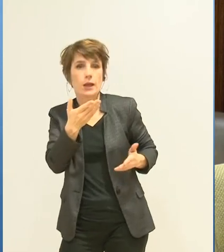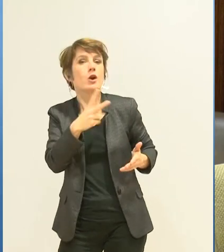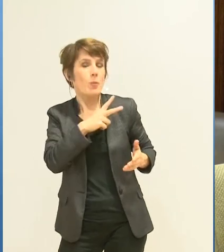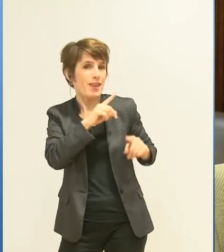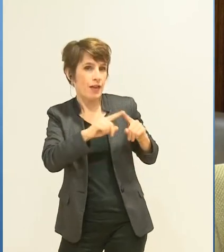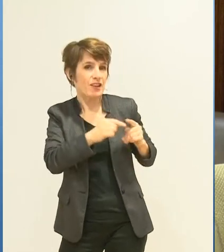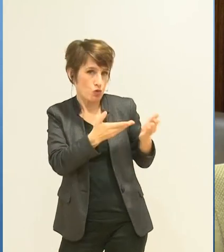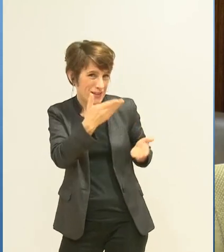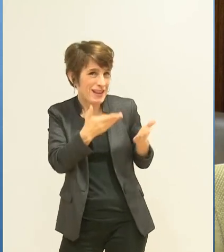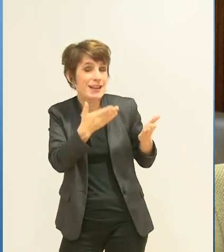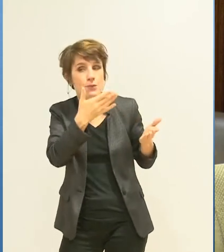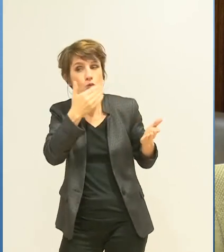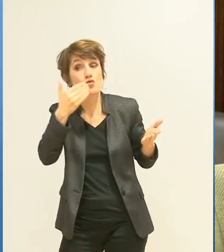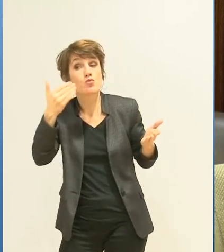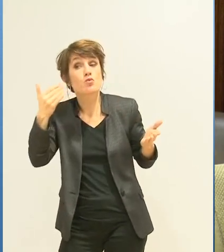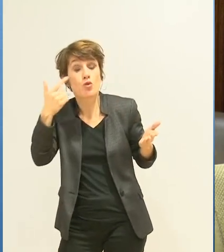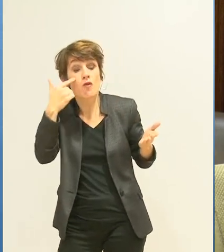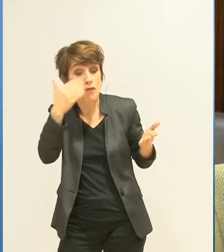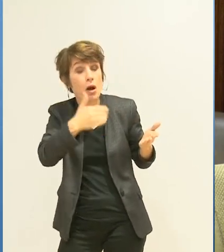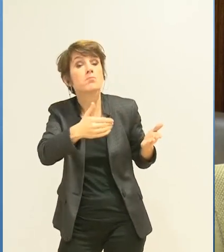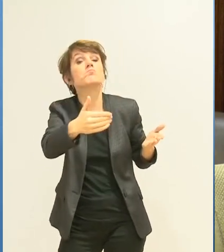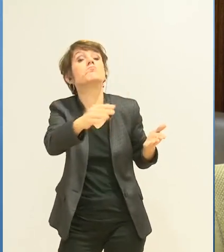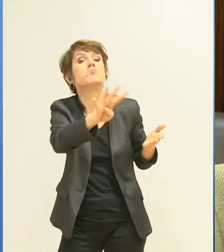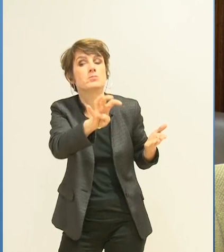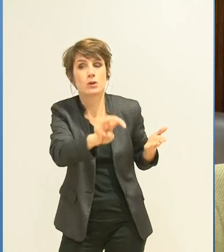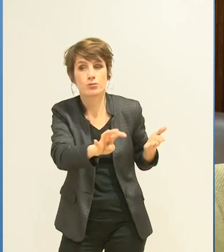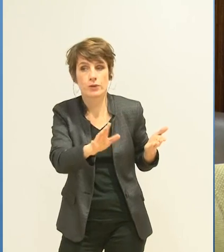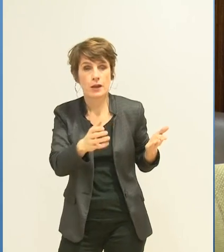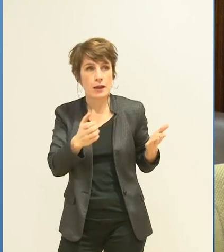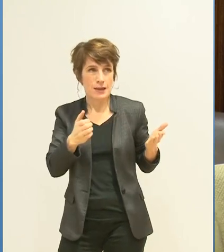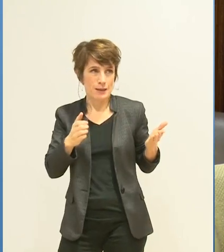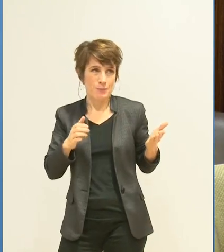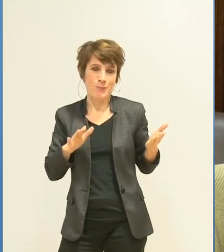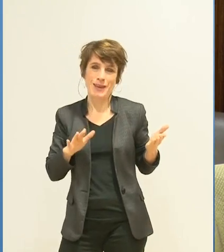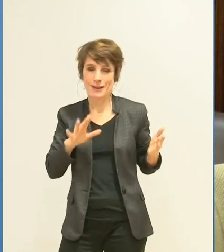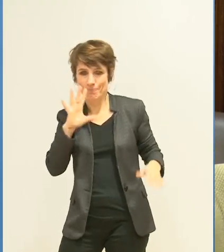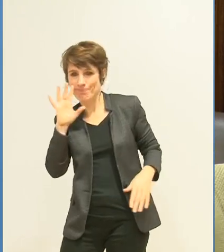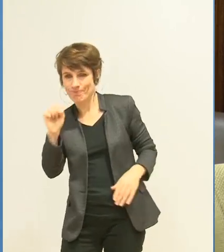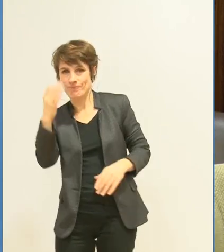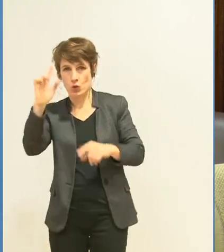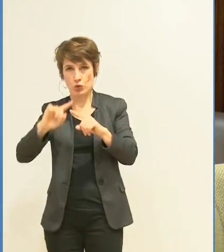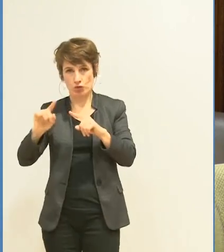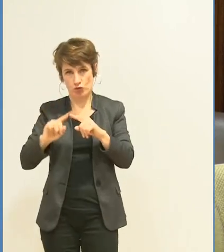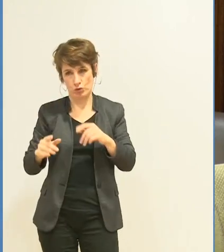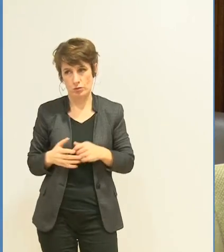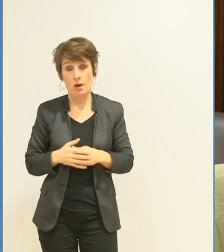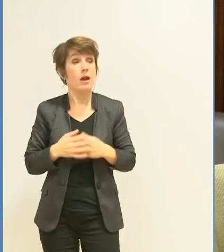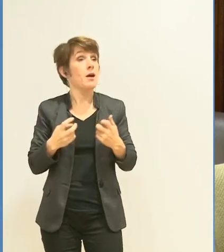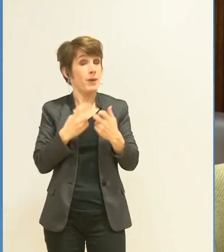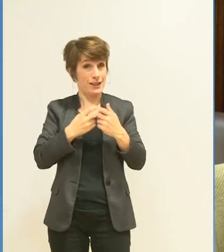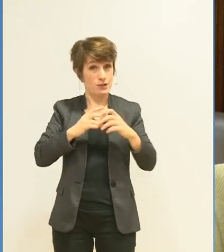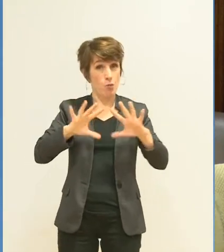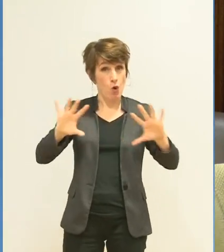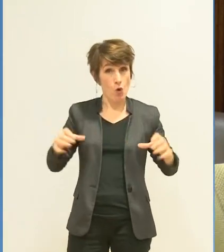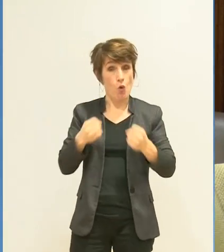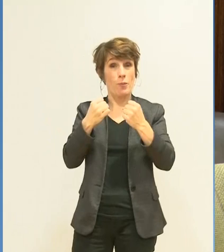à vérifier dans le temps mais nous avons d'autres raisons apportées d'abord les nombreux transferts de compétences